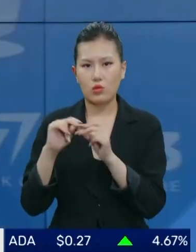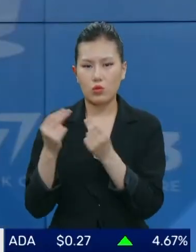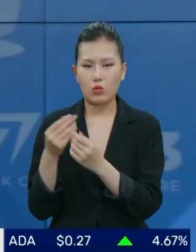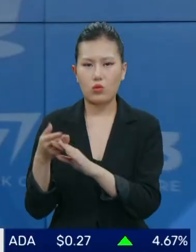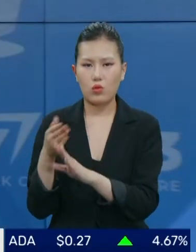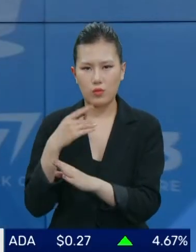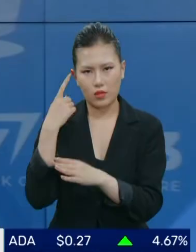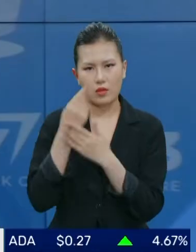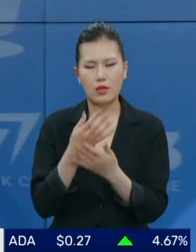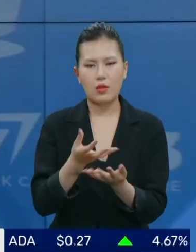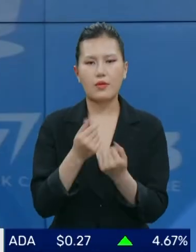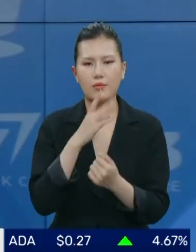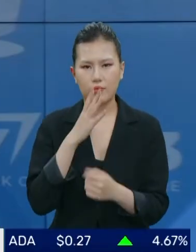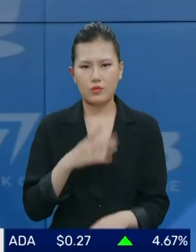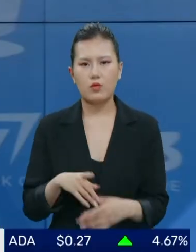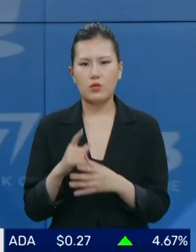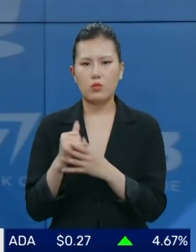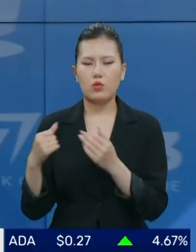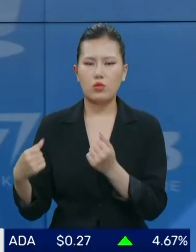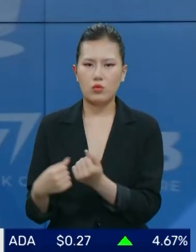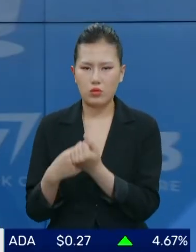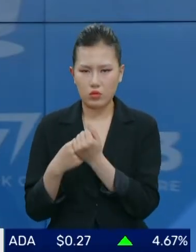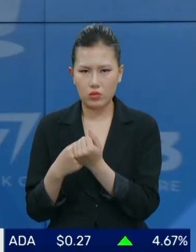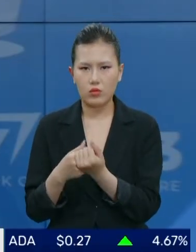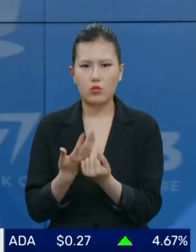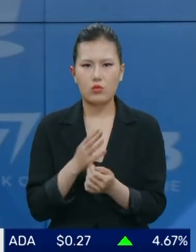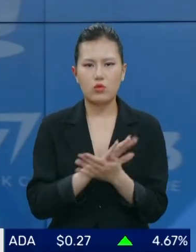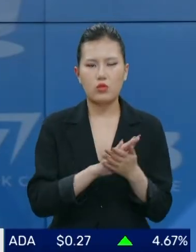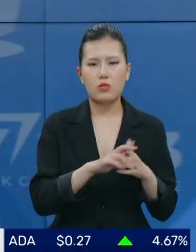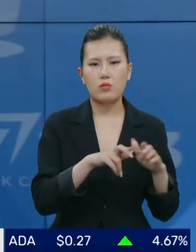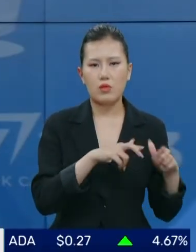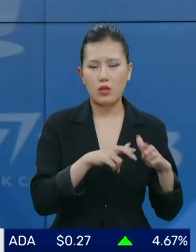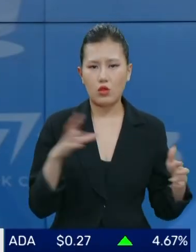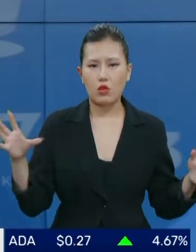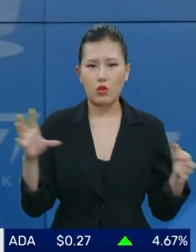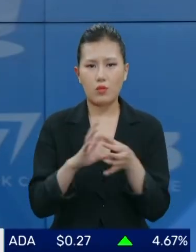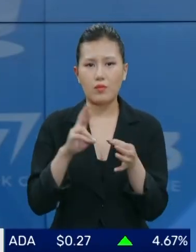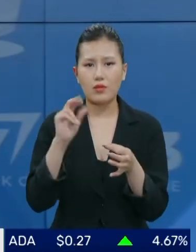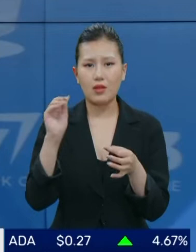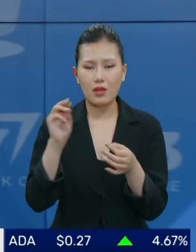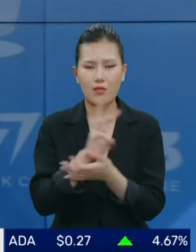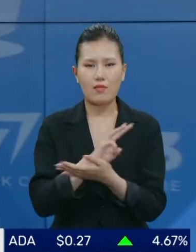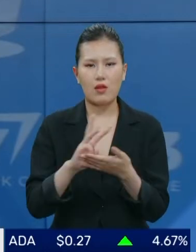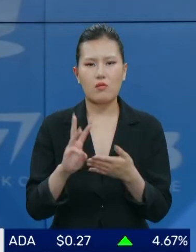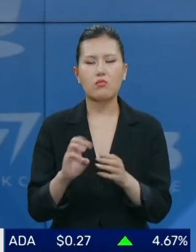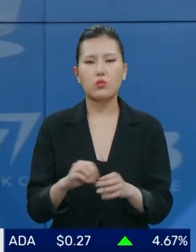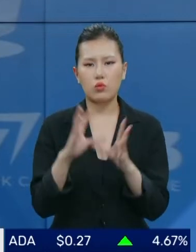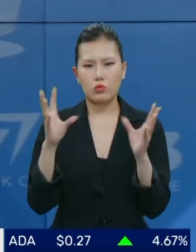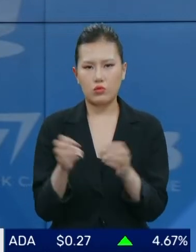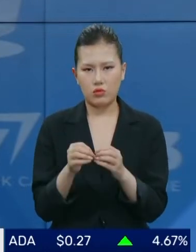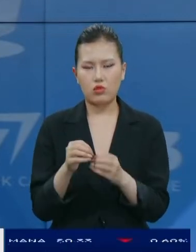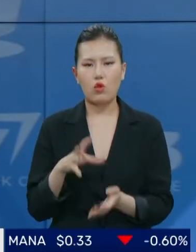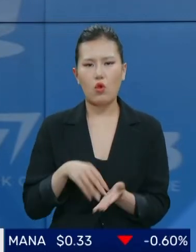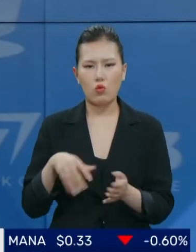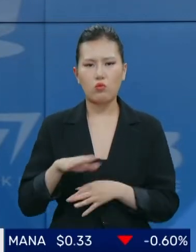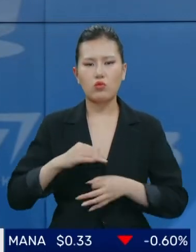Хөрөнгө оруулагч стартап эрхлэгчдийг онлайнаар холбдог веб хуудас бүтээгдэхүүнийг бизнесийн их сургуулийн оюутнууд санал болгож байна. Хэрвээ төсөл